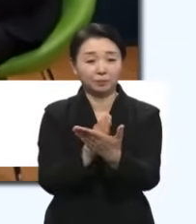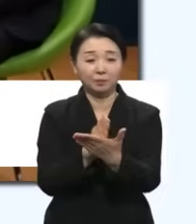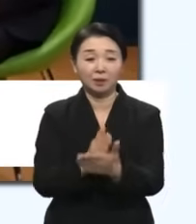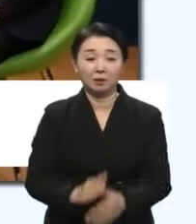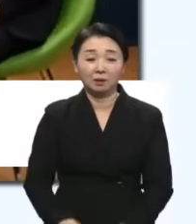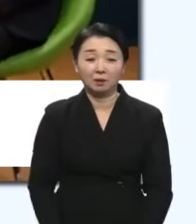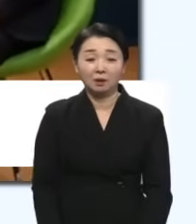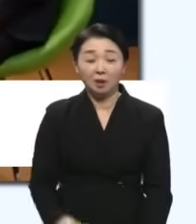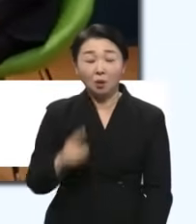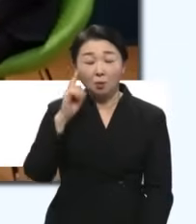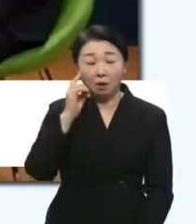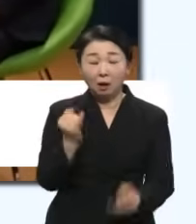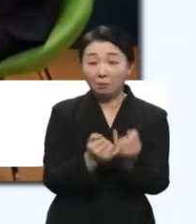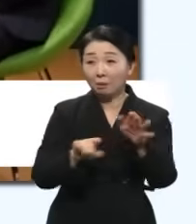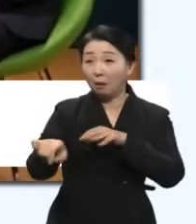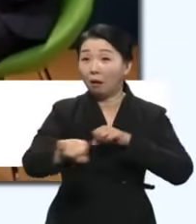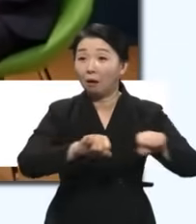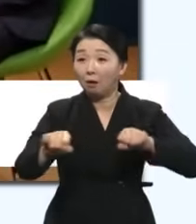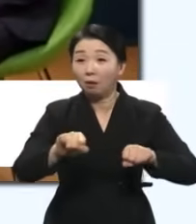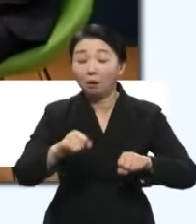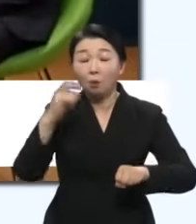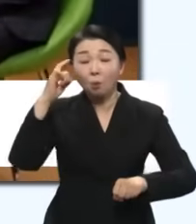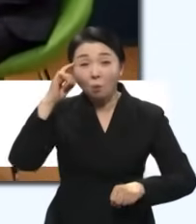피해하나없이 부르는